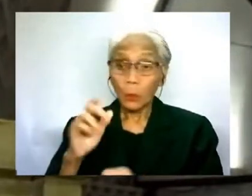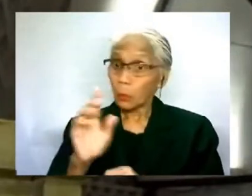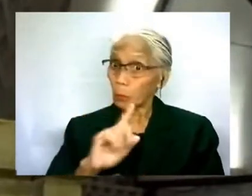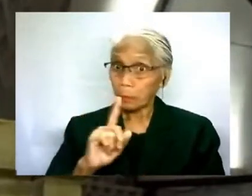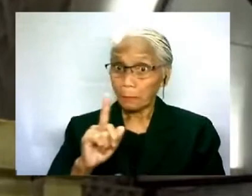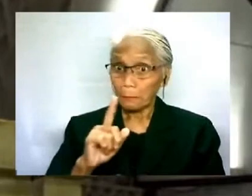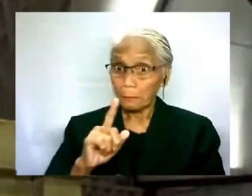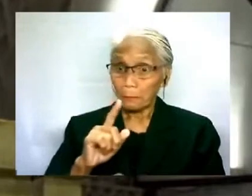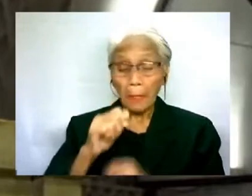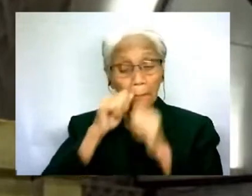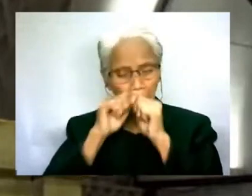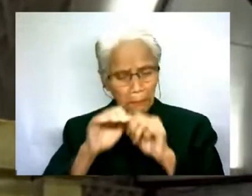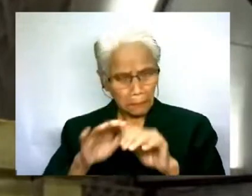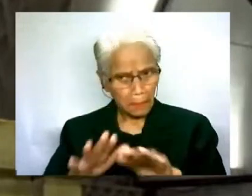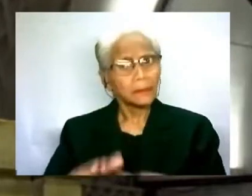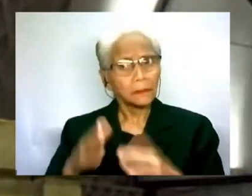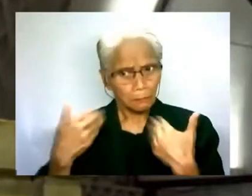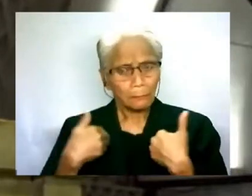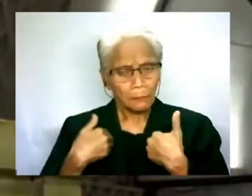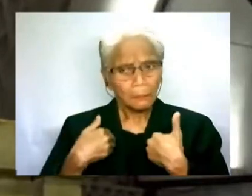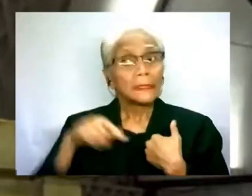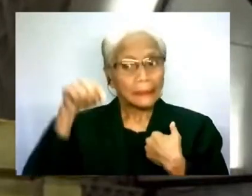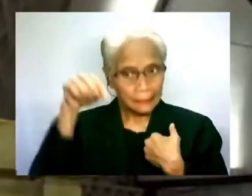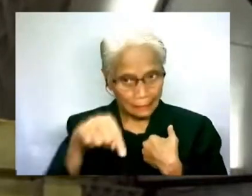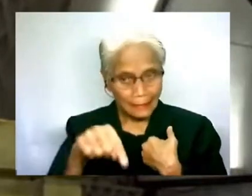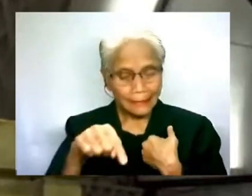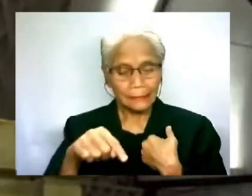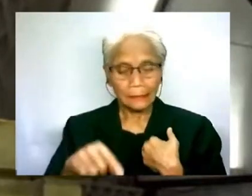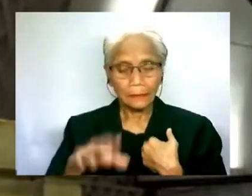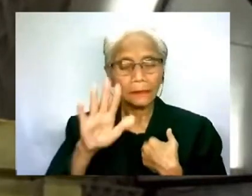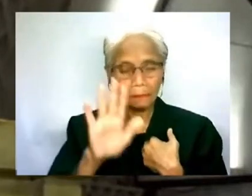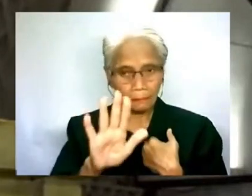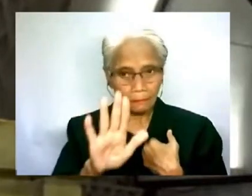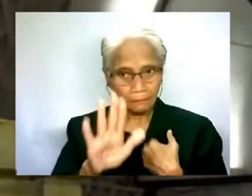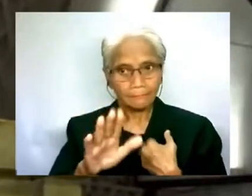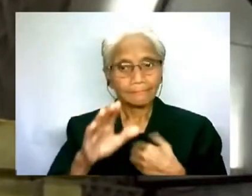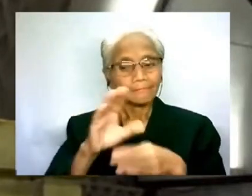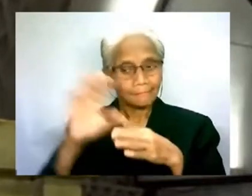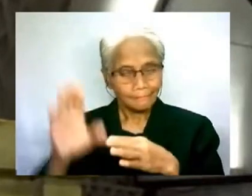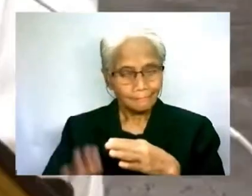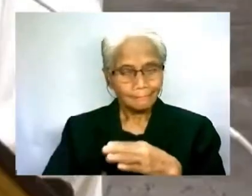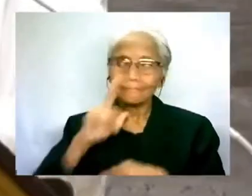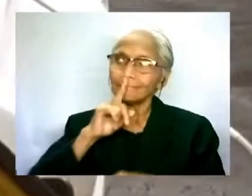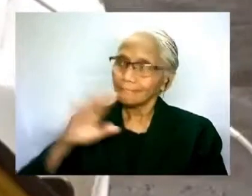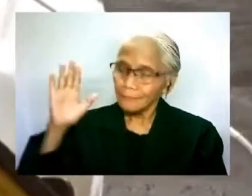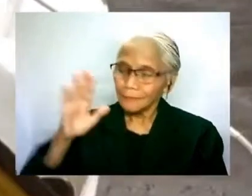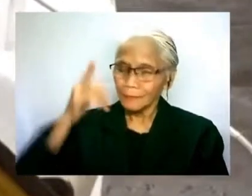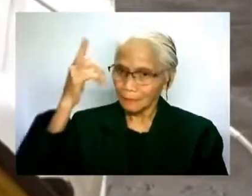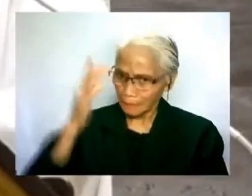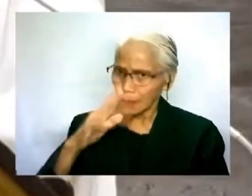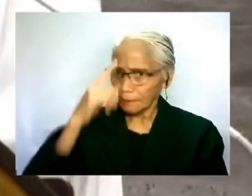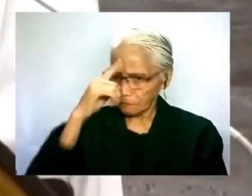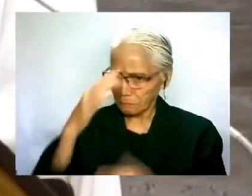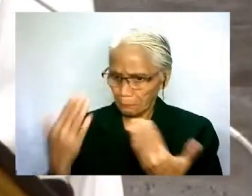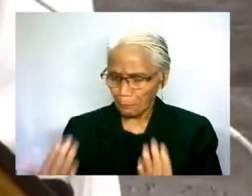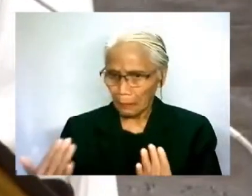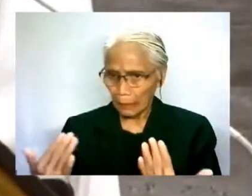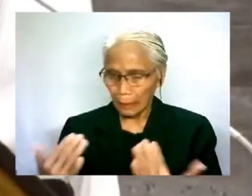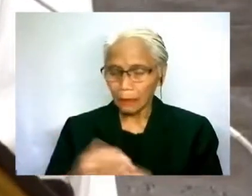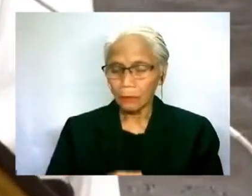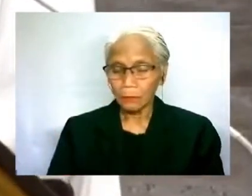yan ang katuparan ng Diyos para sa iyo ngayon. Kung babalikan po natin